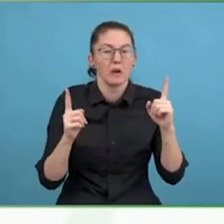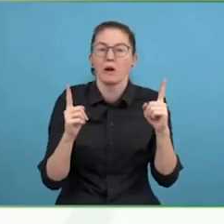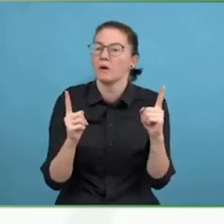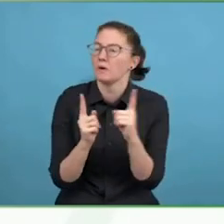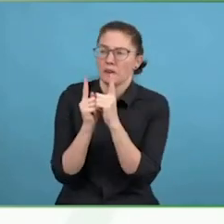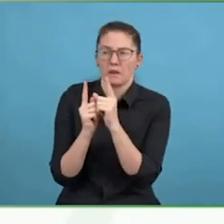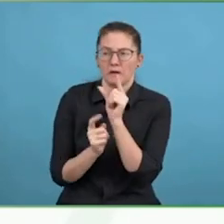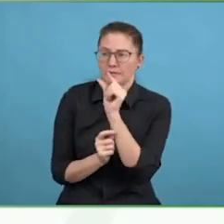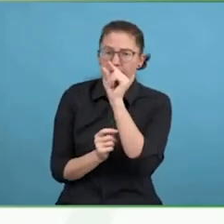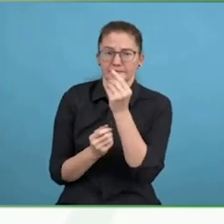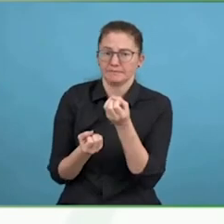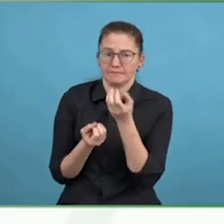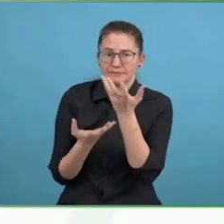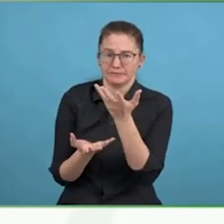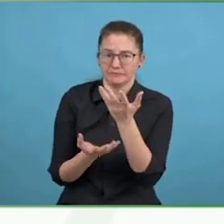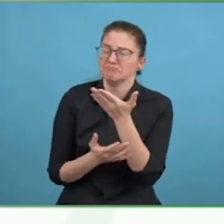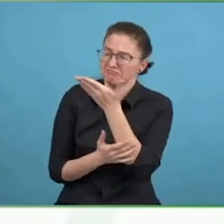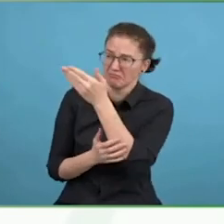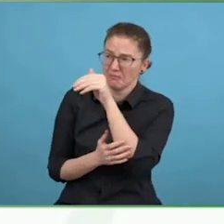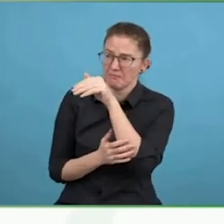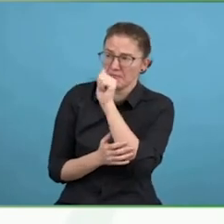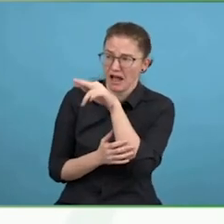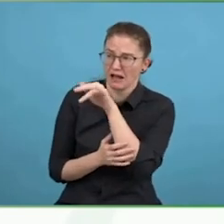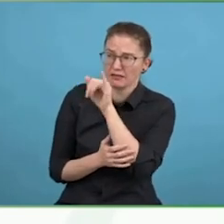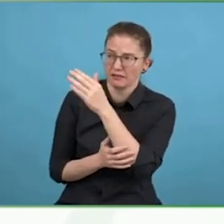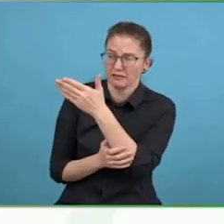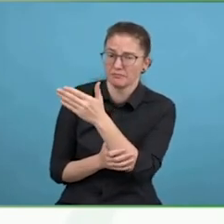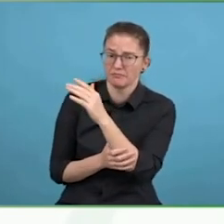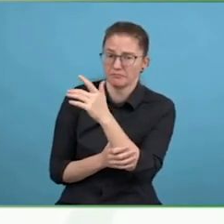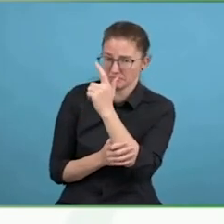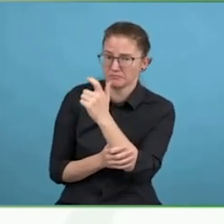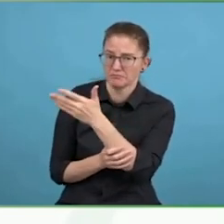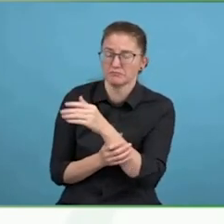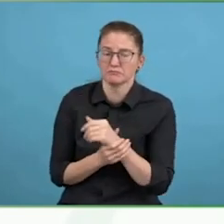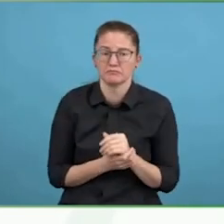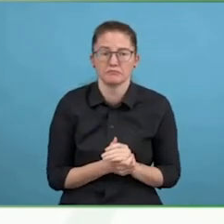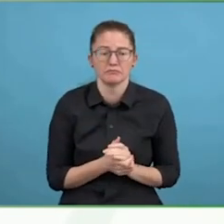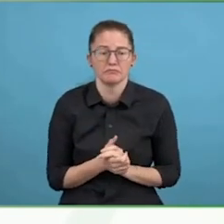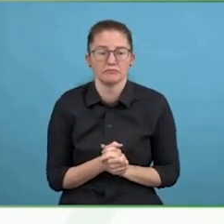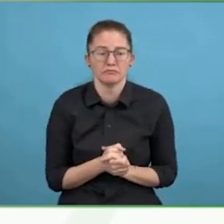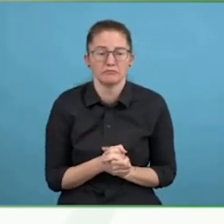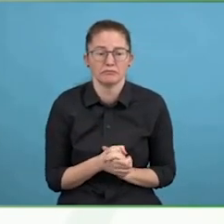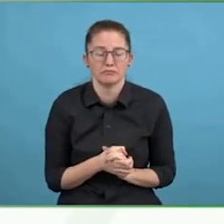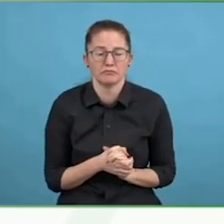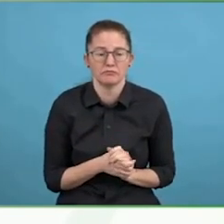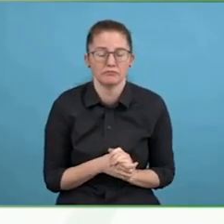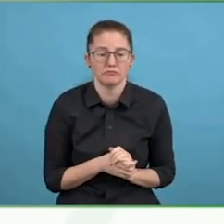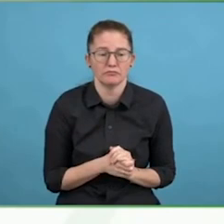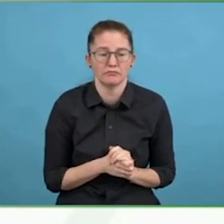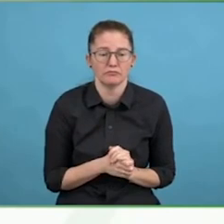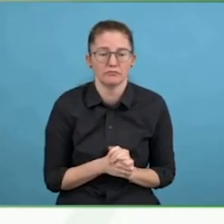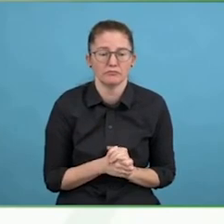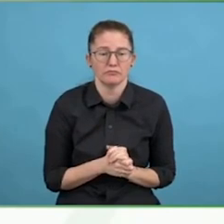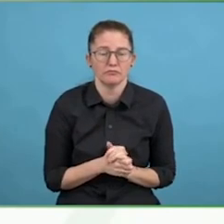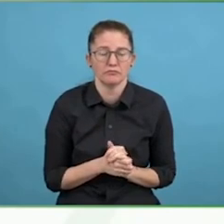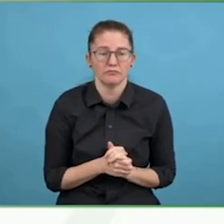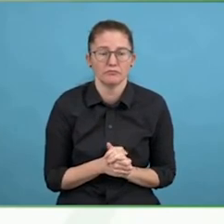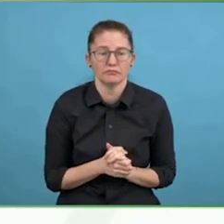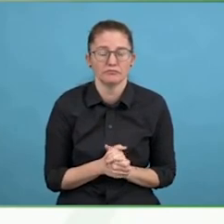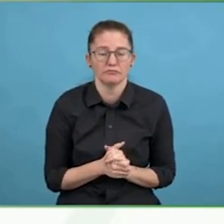ایران. They had made a database for